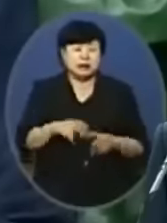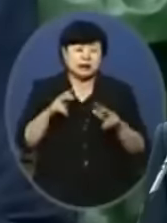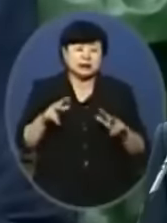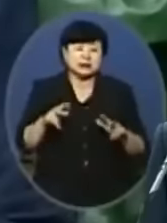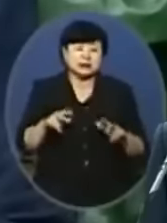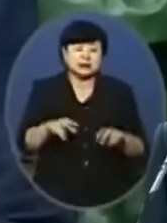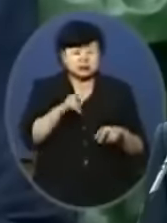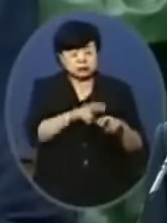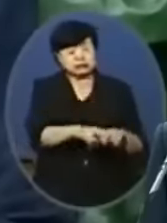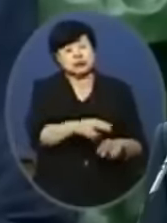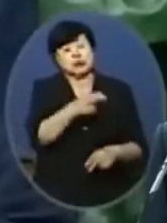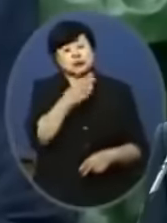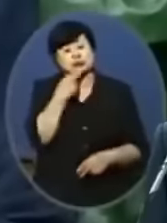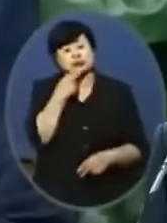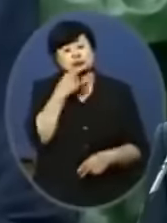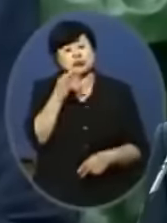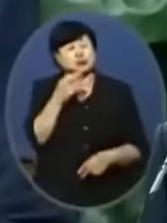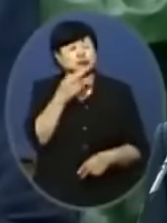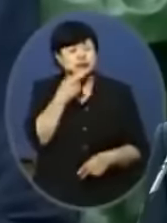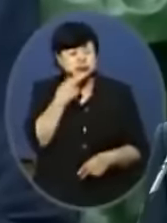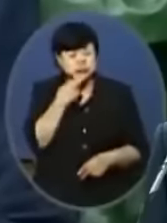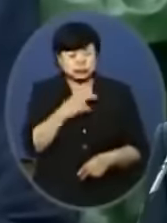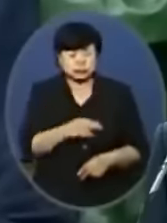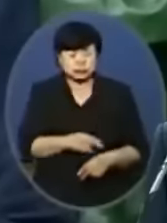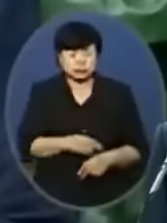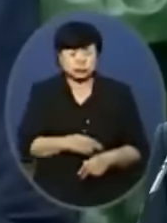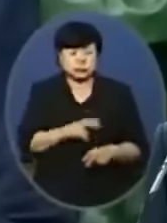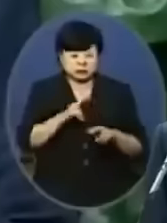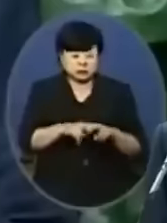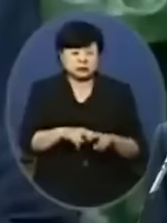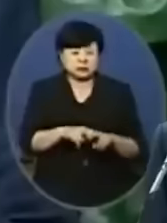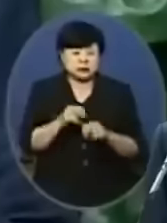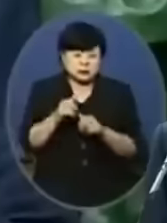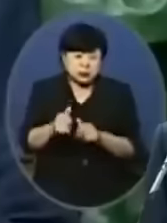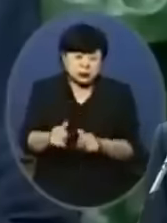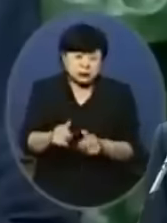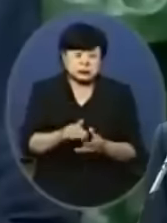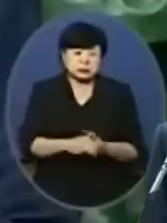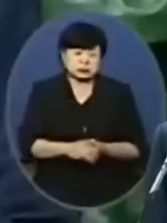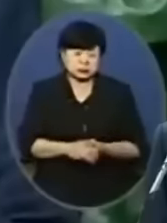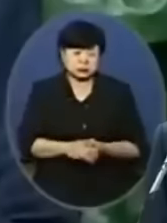이제는 지위도 없고 돈도 없습니다. 지위를 따라서